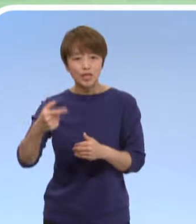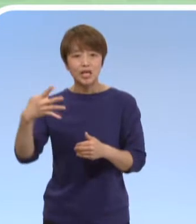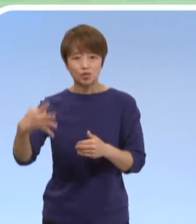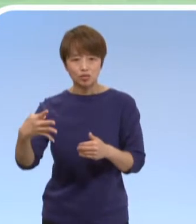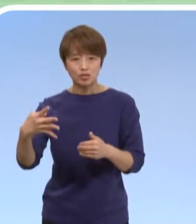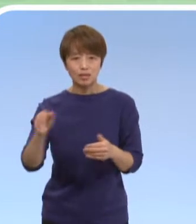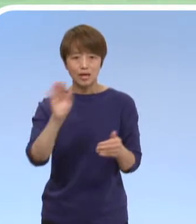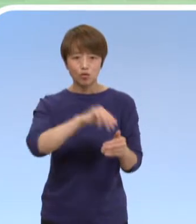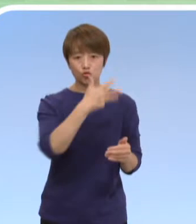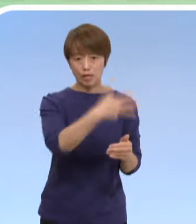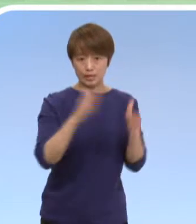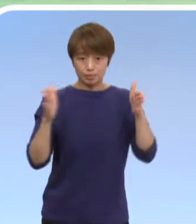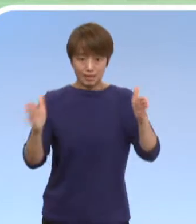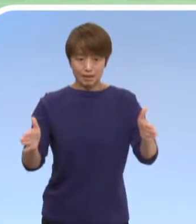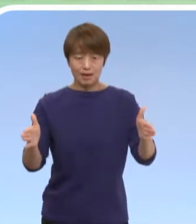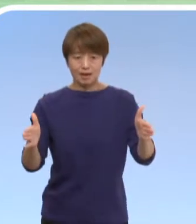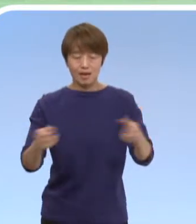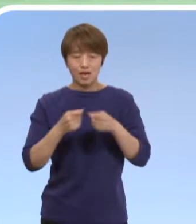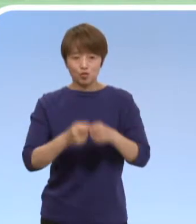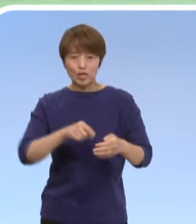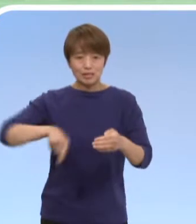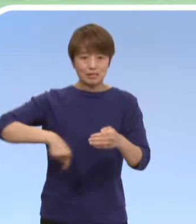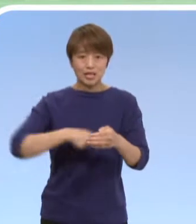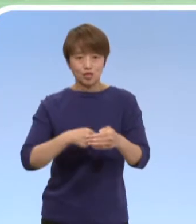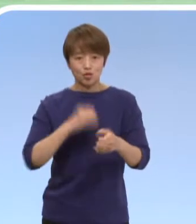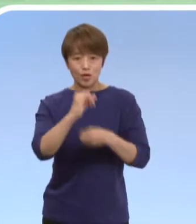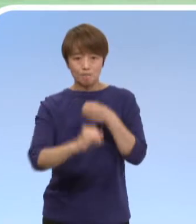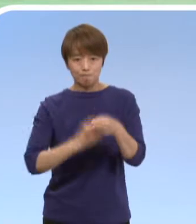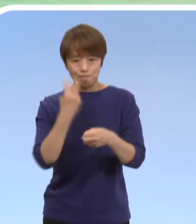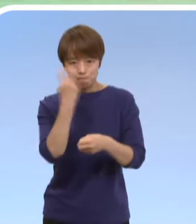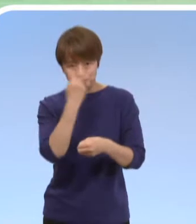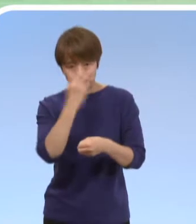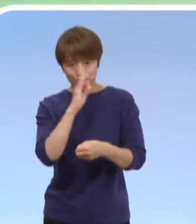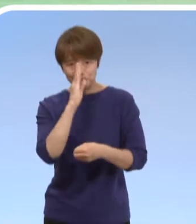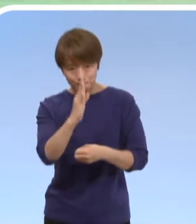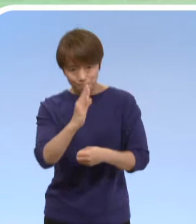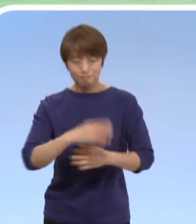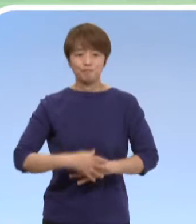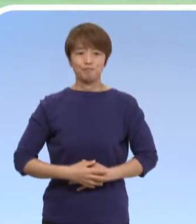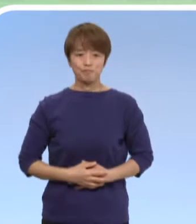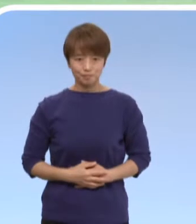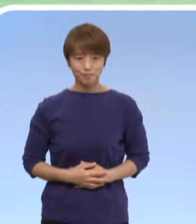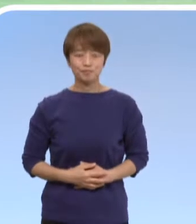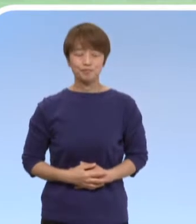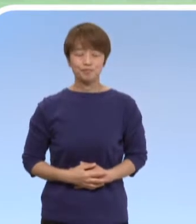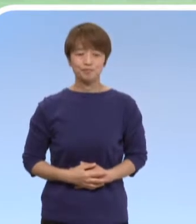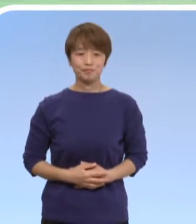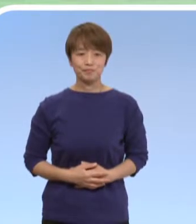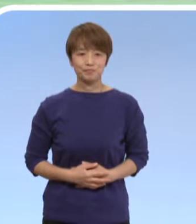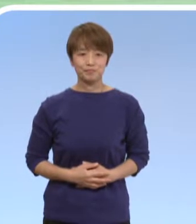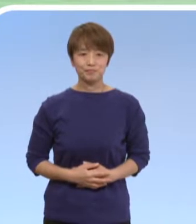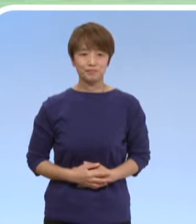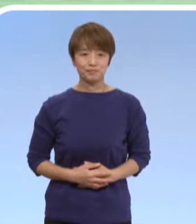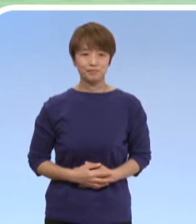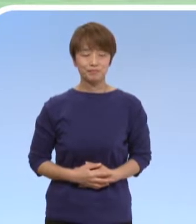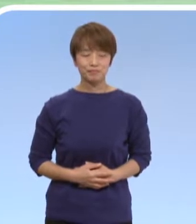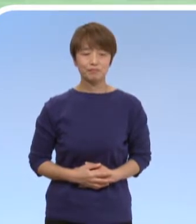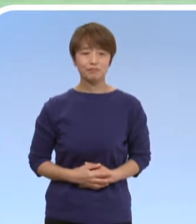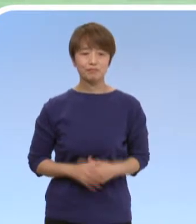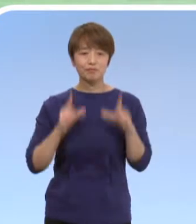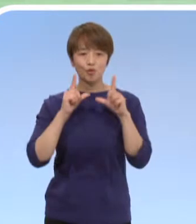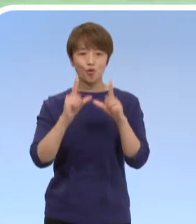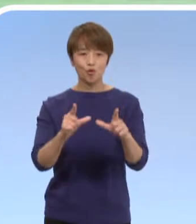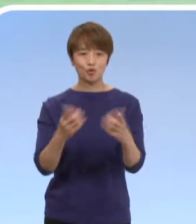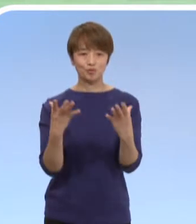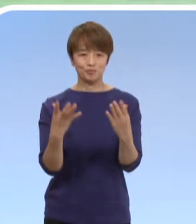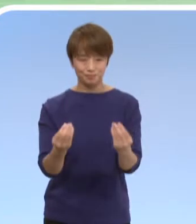方4時から夜8時まで。詳しくは兵庫消費者トラブル LINE 相談で検索してください。